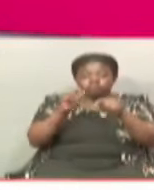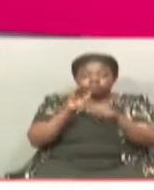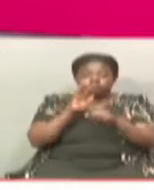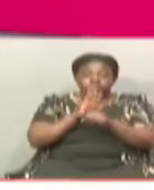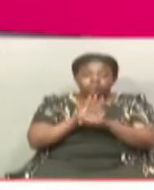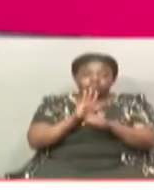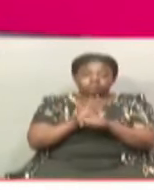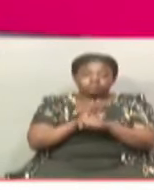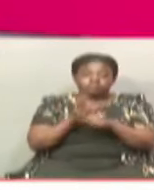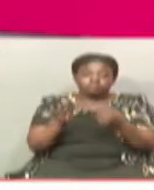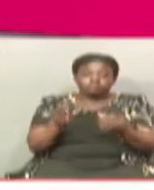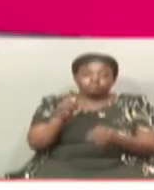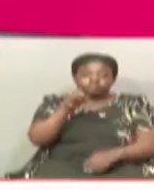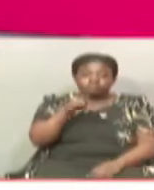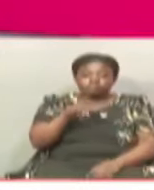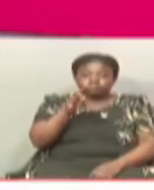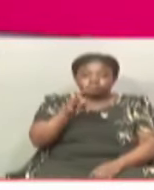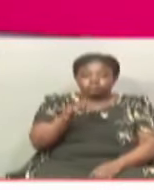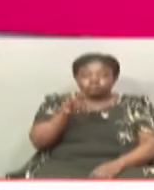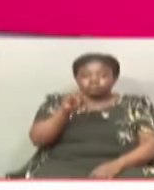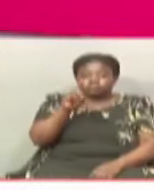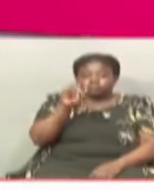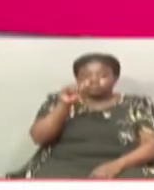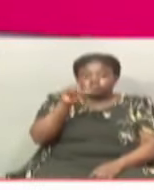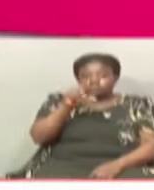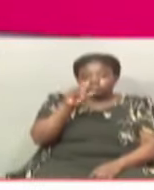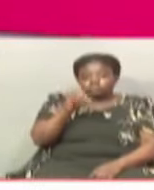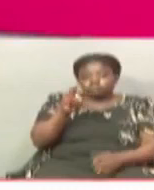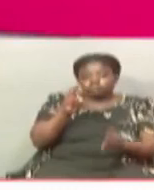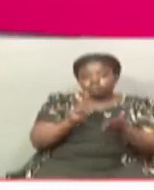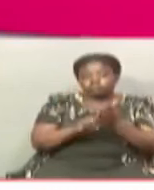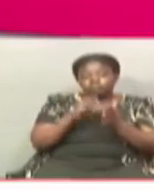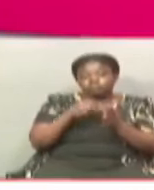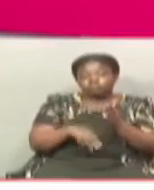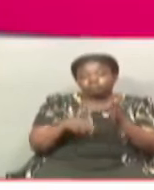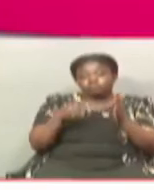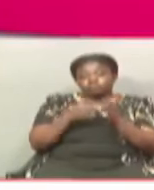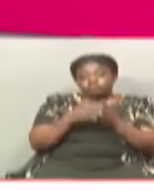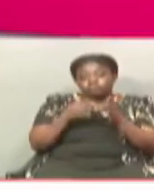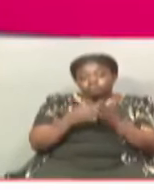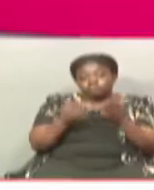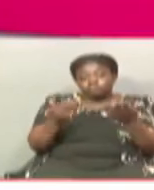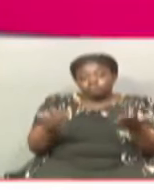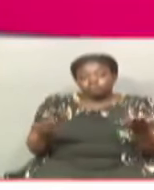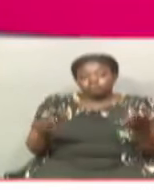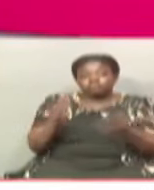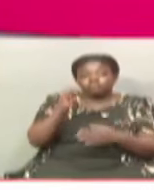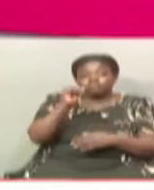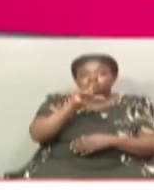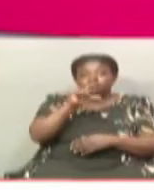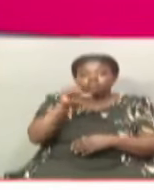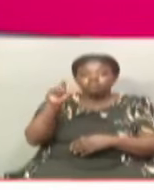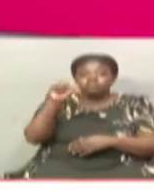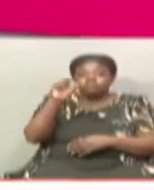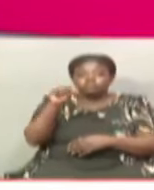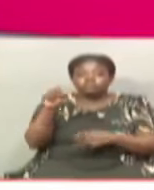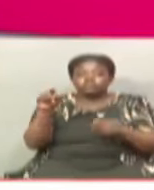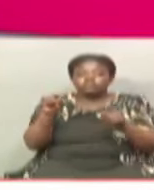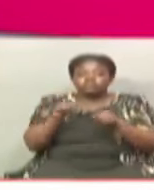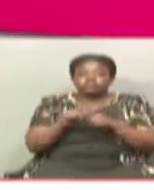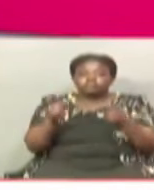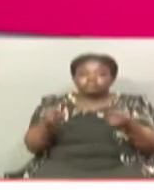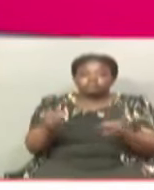bungi. Ssaabalamuzi Owinyi Dollo akakasizza ng'omusango ogw'ababaka okuli Alan Ssewanyana ne